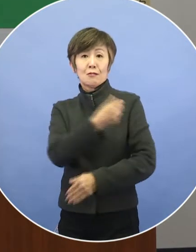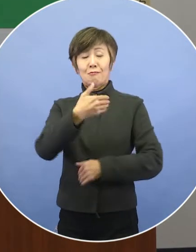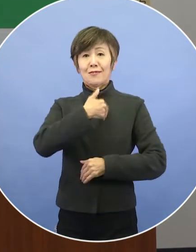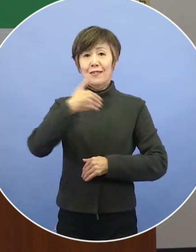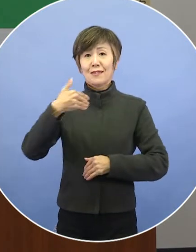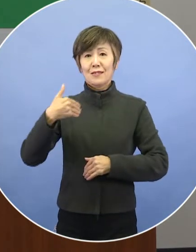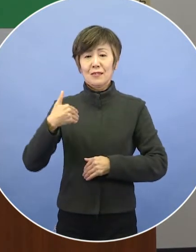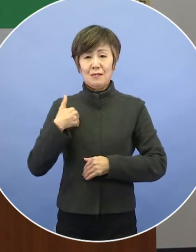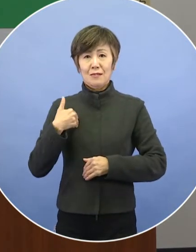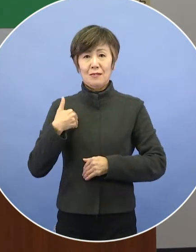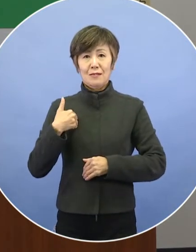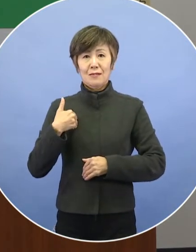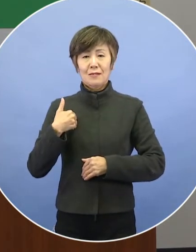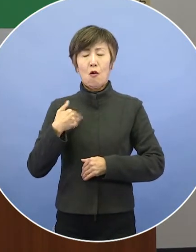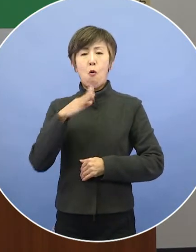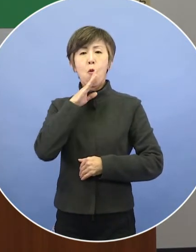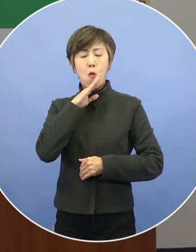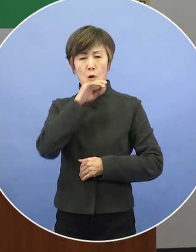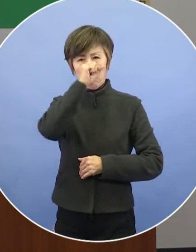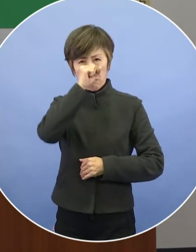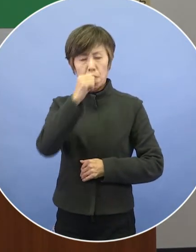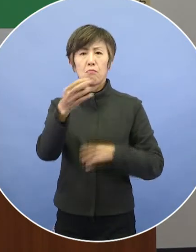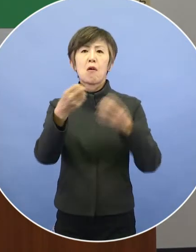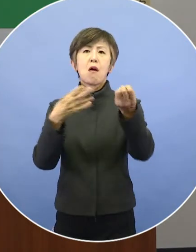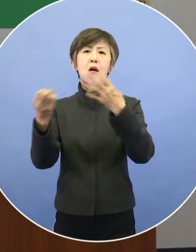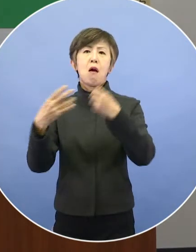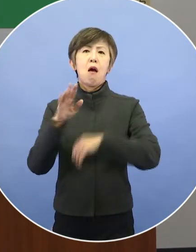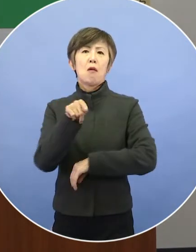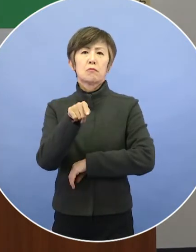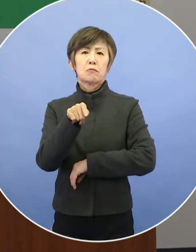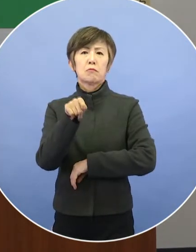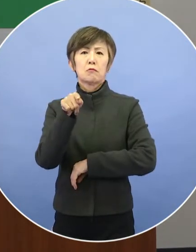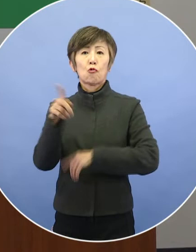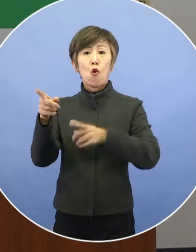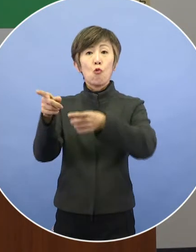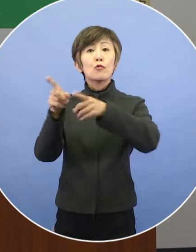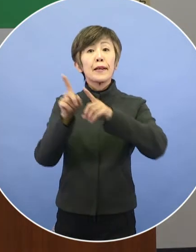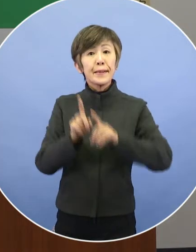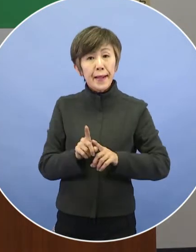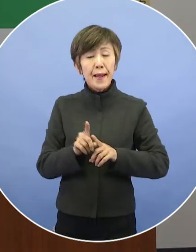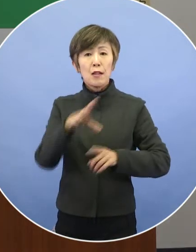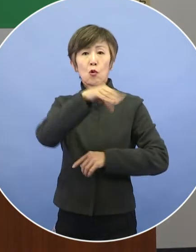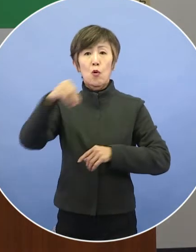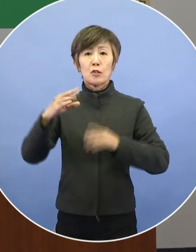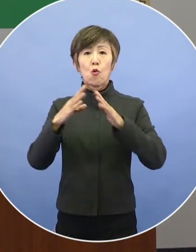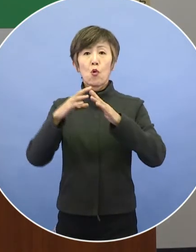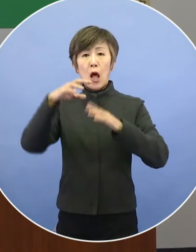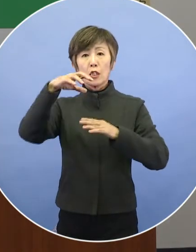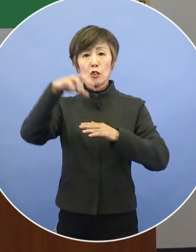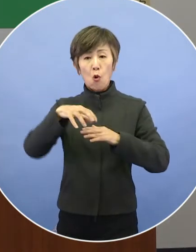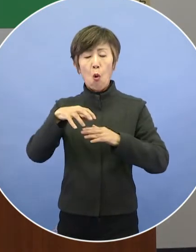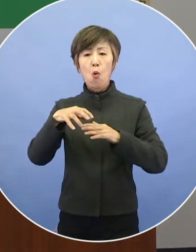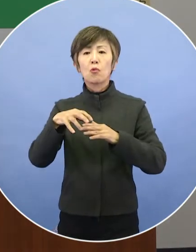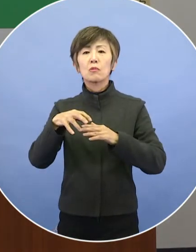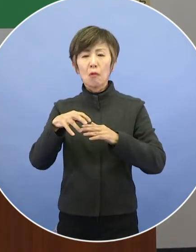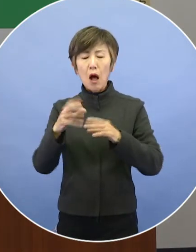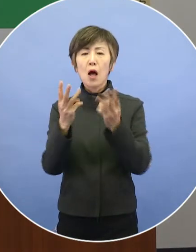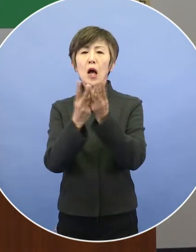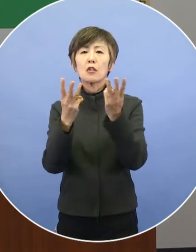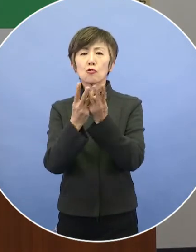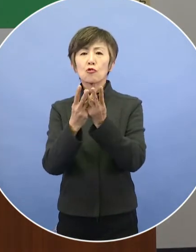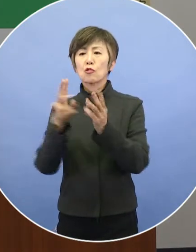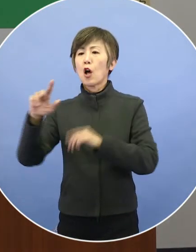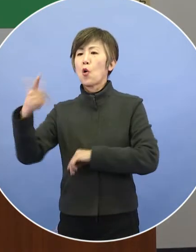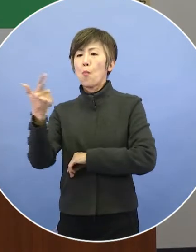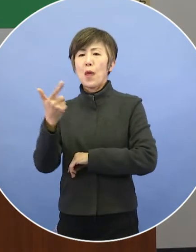受けられるようになっておりましてこれ大変好評でございますそういったことを受けまして土曜日の接種回数を